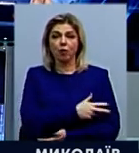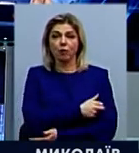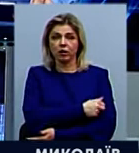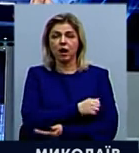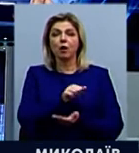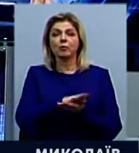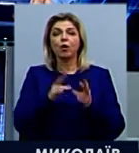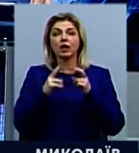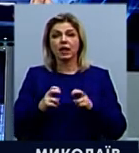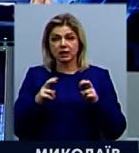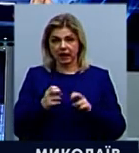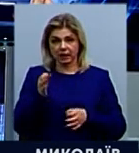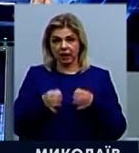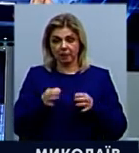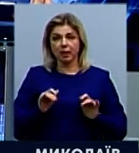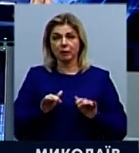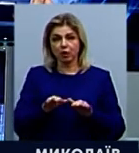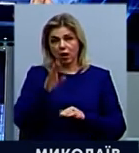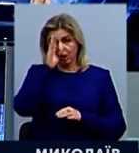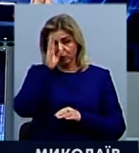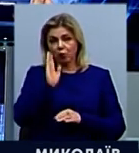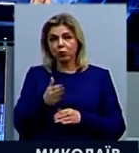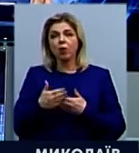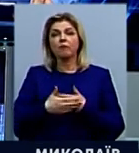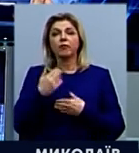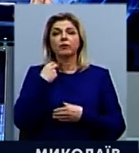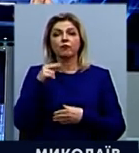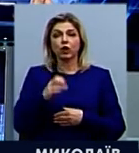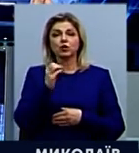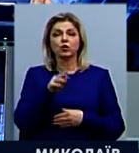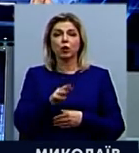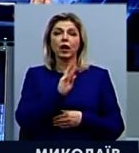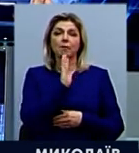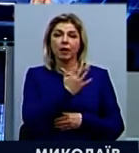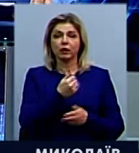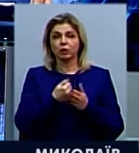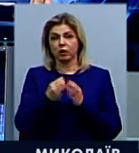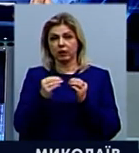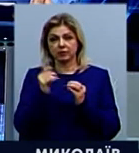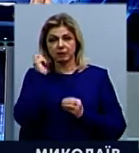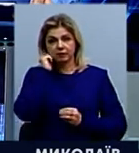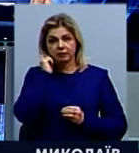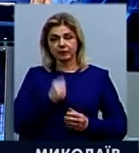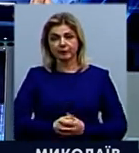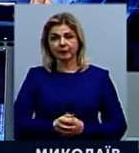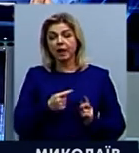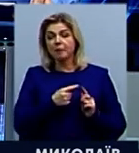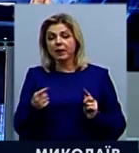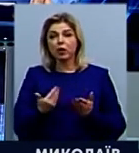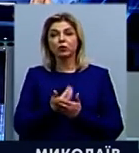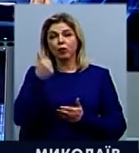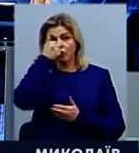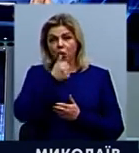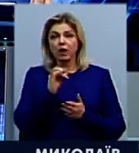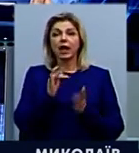розслідування кримінального провадження. Чоловікові загрожує позбавлення волі на строк від 5 до 10 років. У період новорічних та